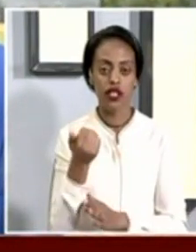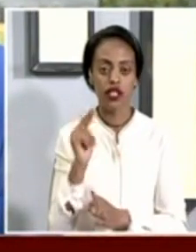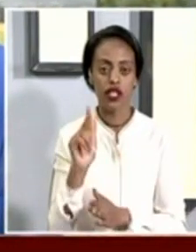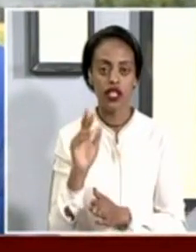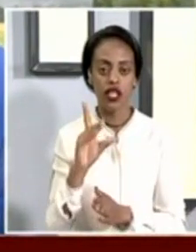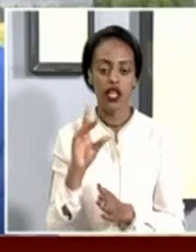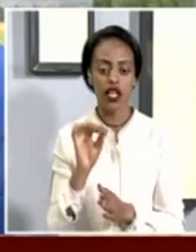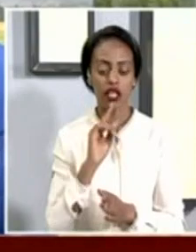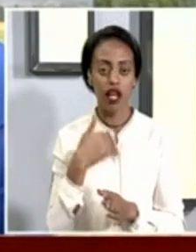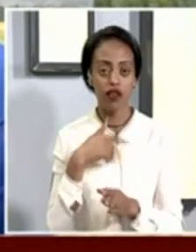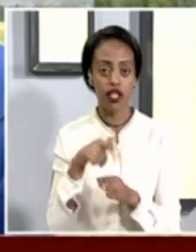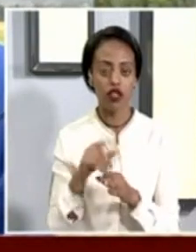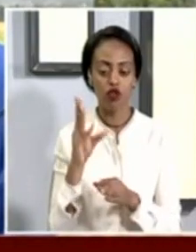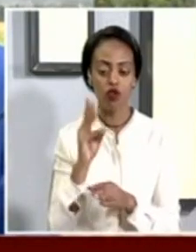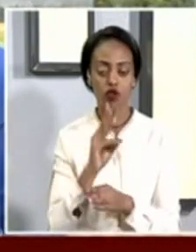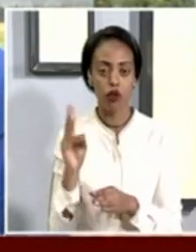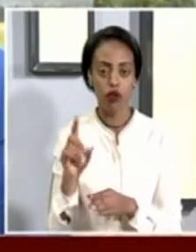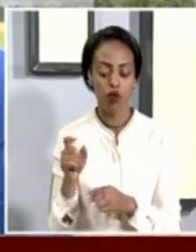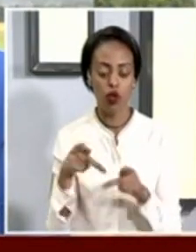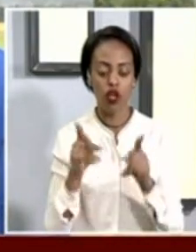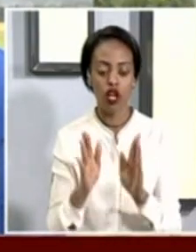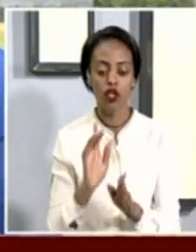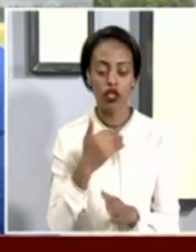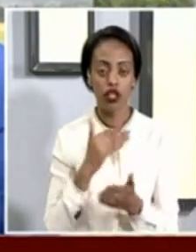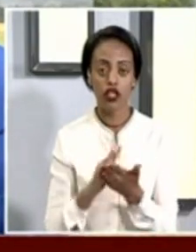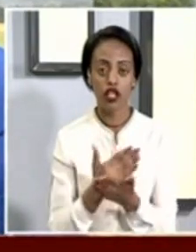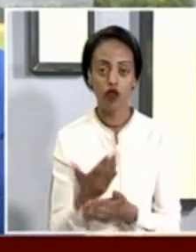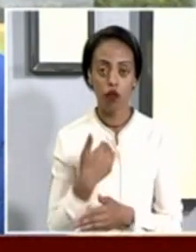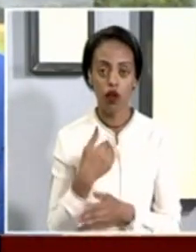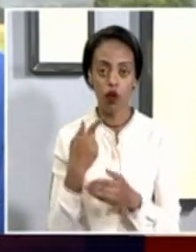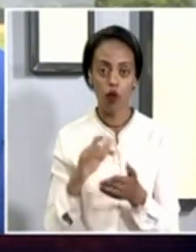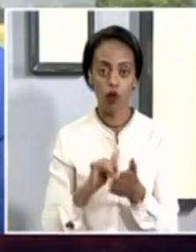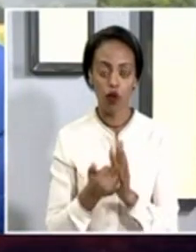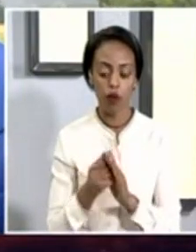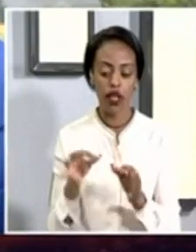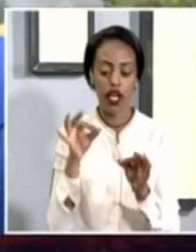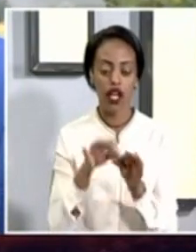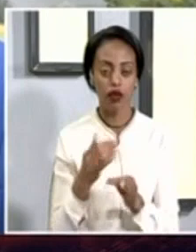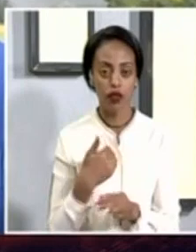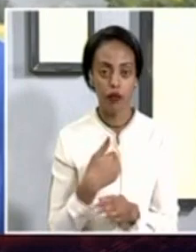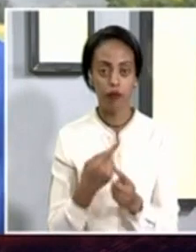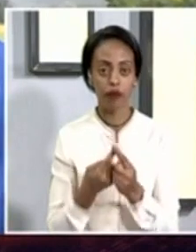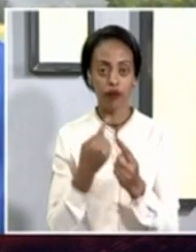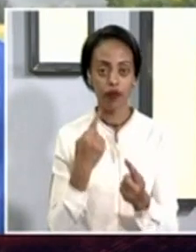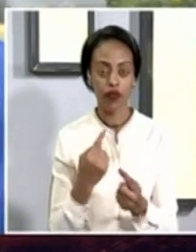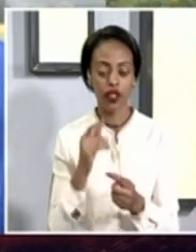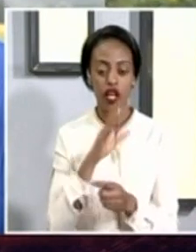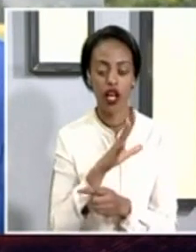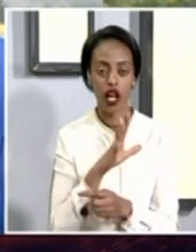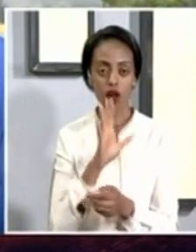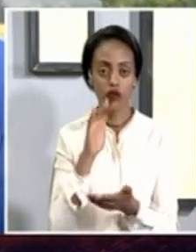ክላስተራት እየን ዘለዋ ኣብዘን ክላስተራት 600 ዝኣክሉ ሓረስቶት እዮም ተሳቲፎም ዘለው ወይ ድማ ተካቲቶም ዘለው ካብዚ